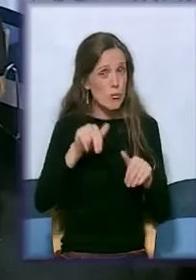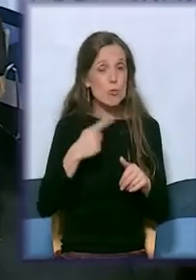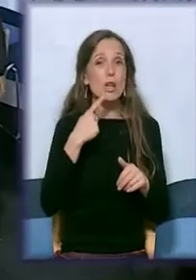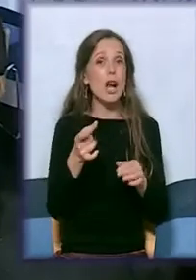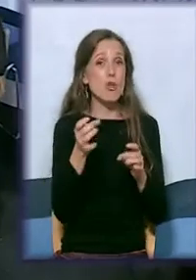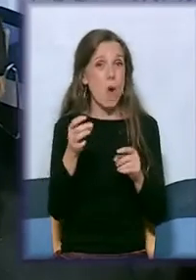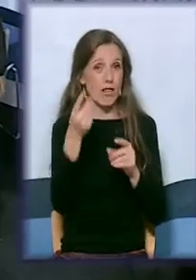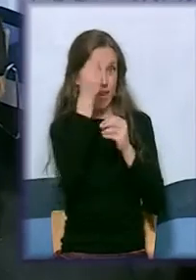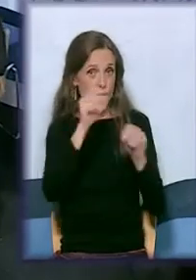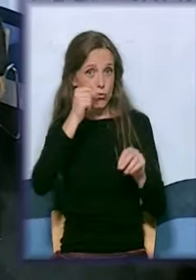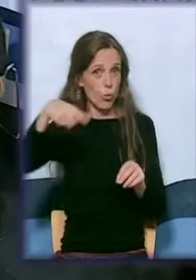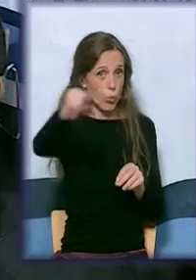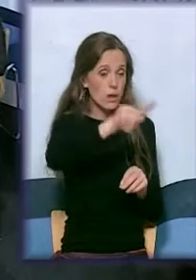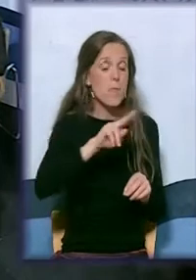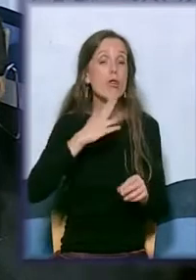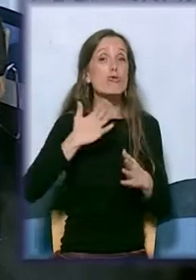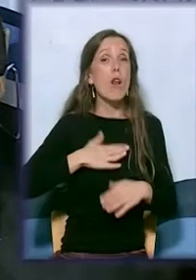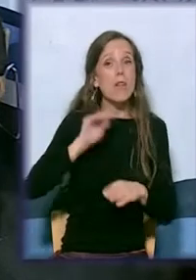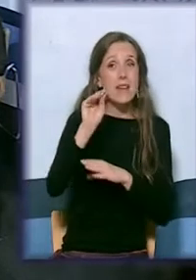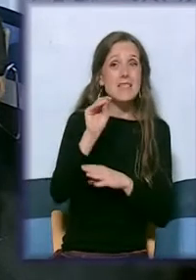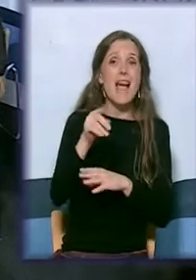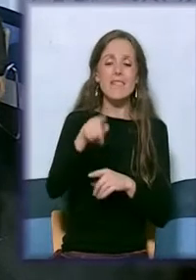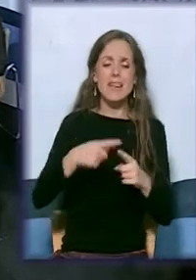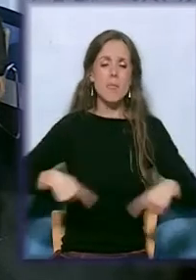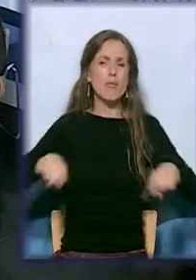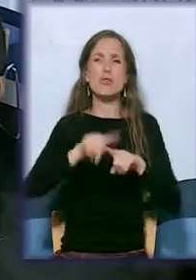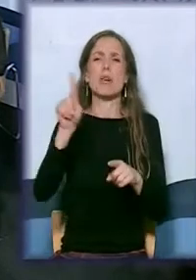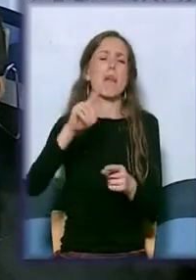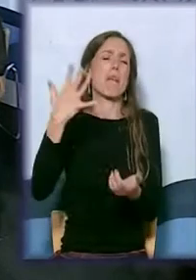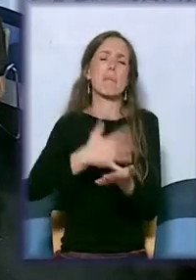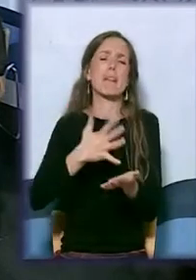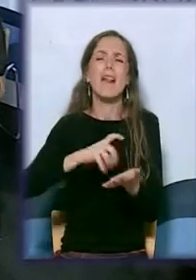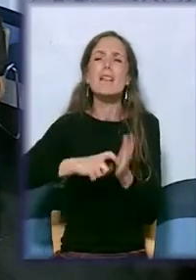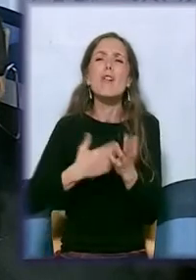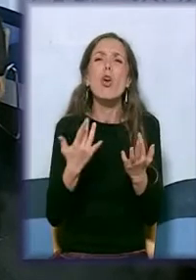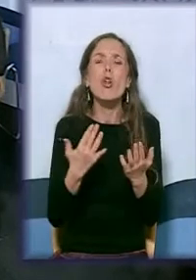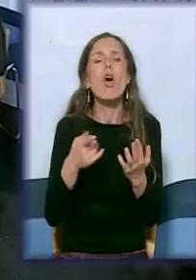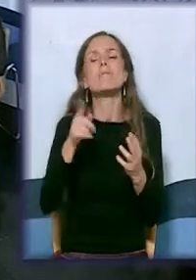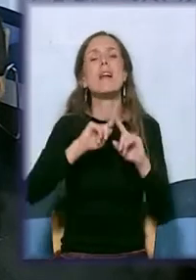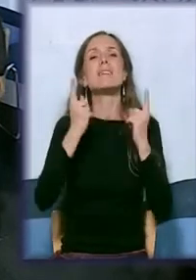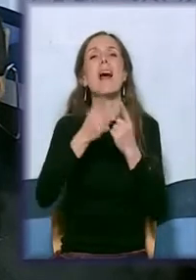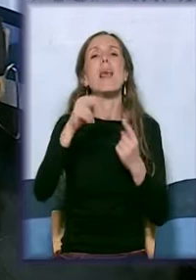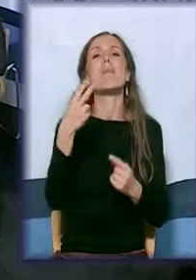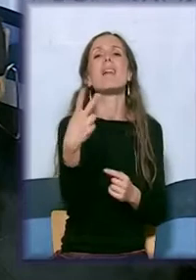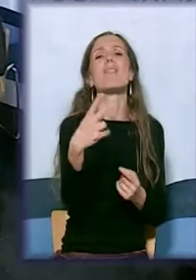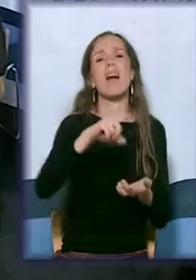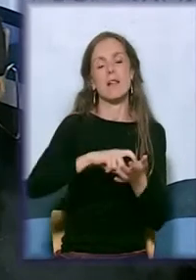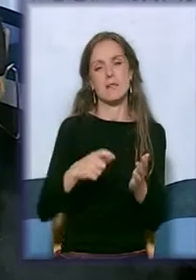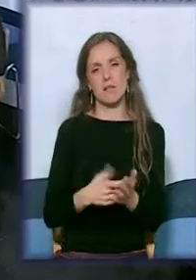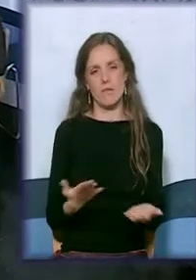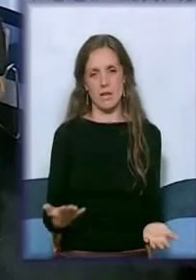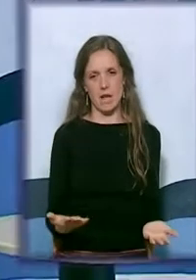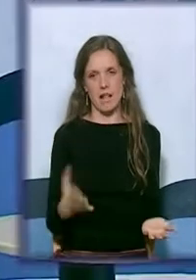jave. Ta površina nije 5000 kvadrata, sala je koliko kvadrata? Sala ima 20 kvadrata. Molim